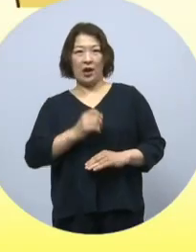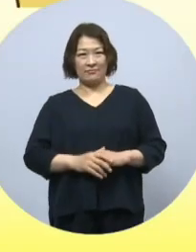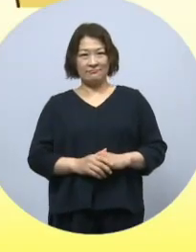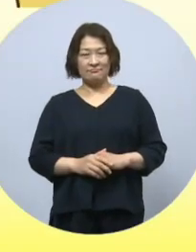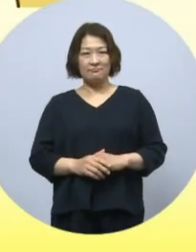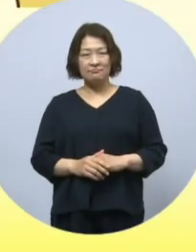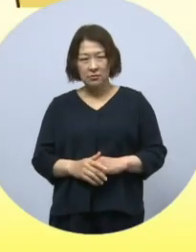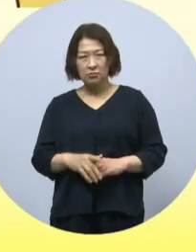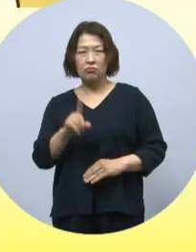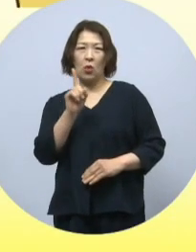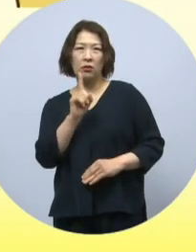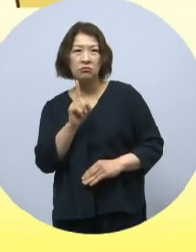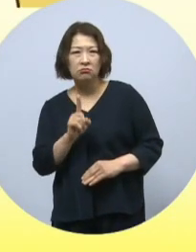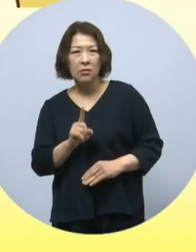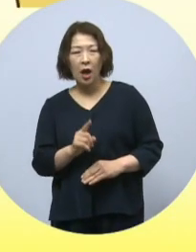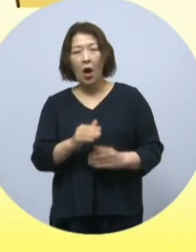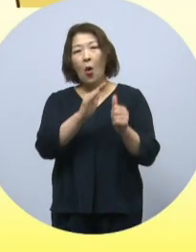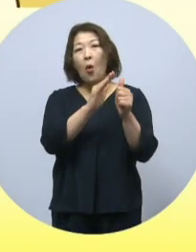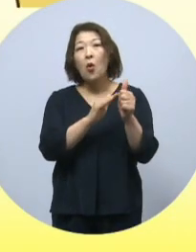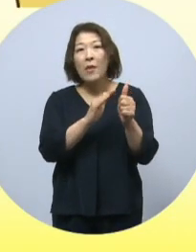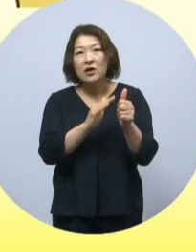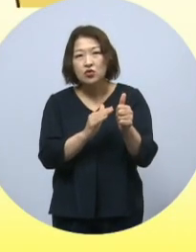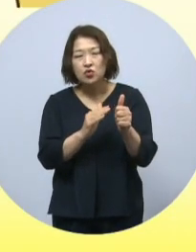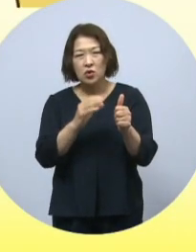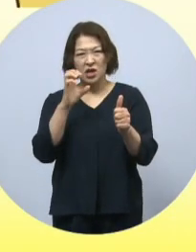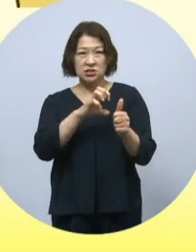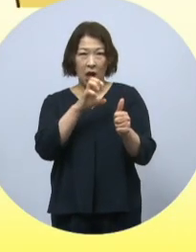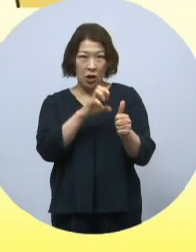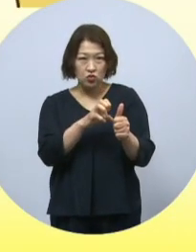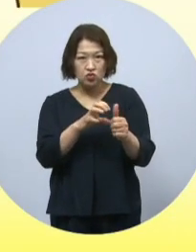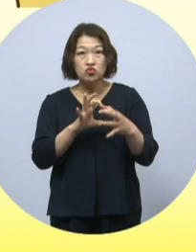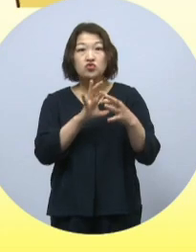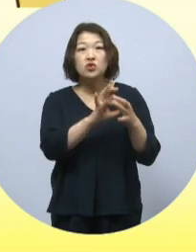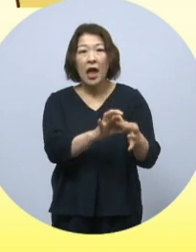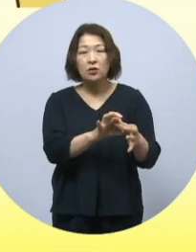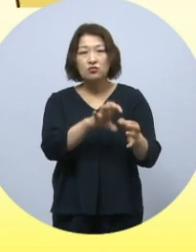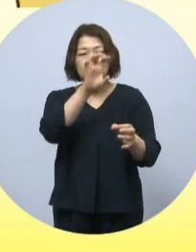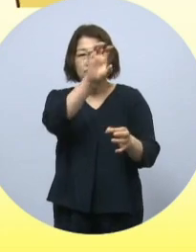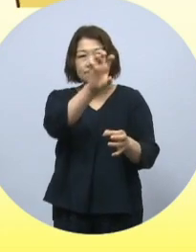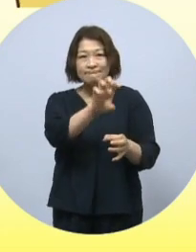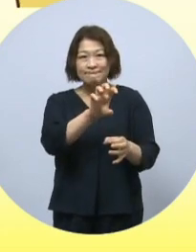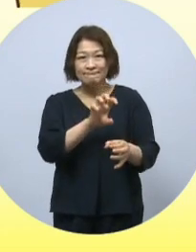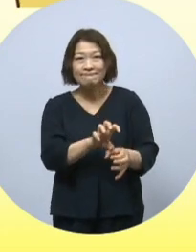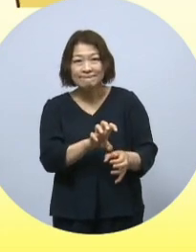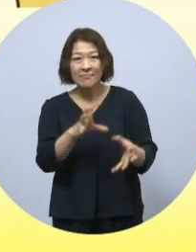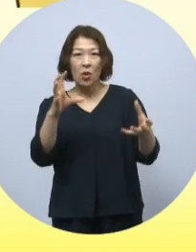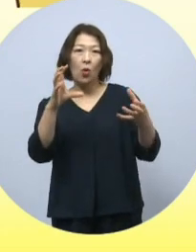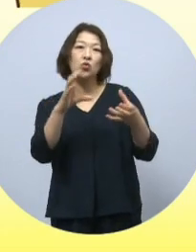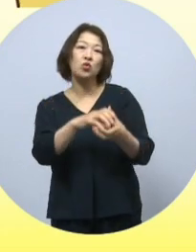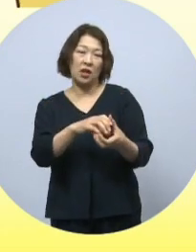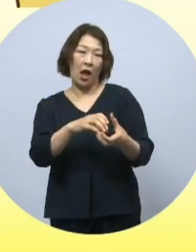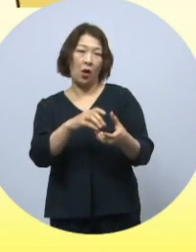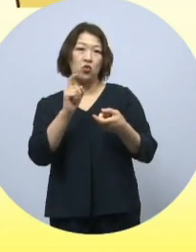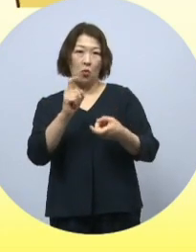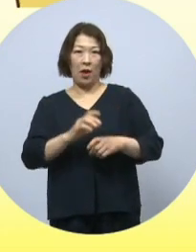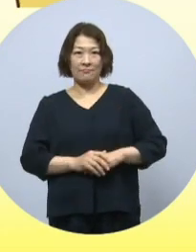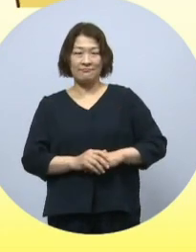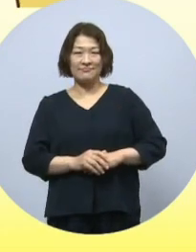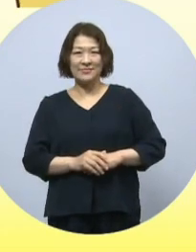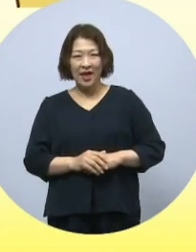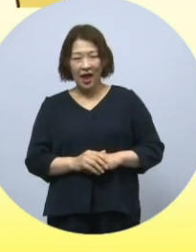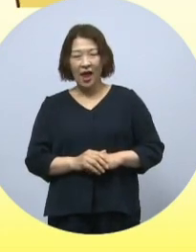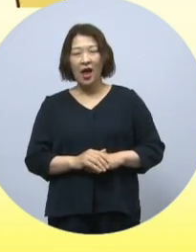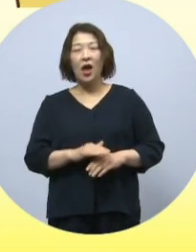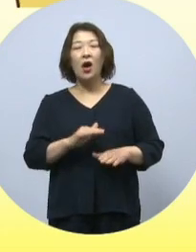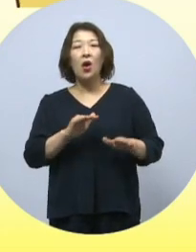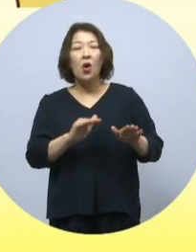保湿メソッドとは、褒める、叱る、伝えるの頭文字を取った言葉。少しでも楽し